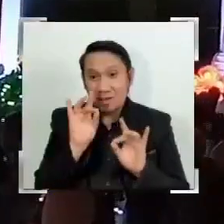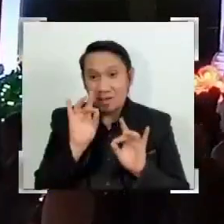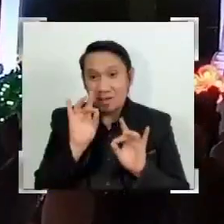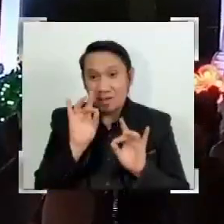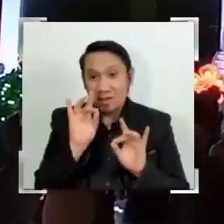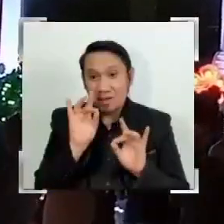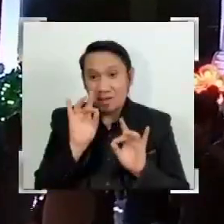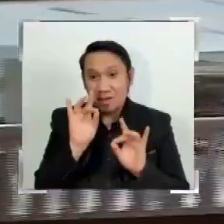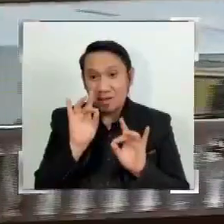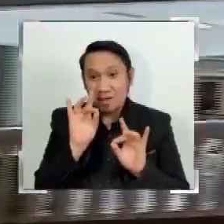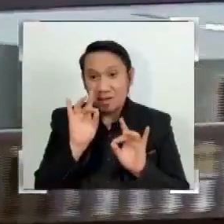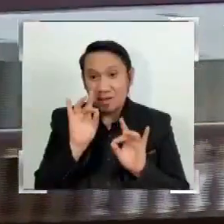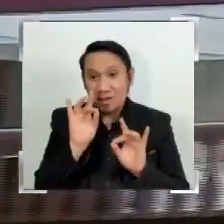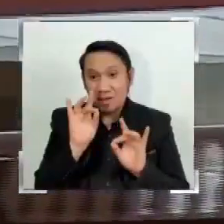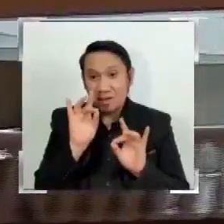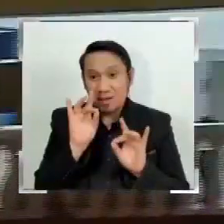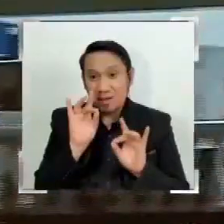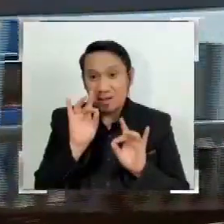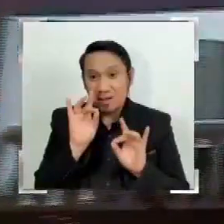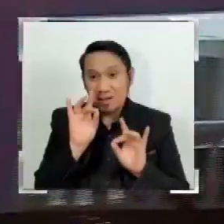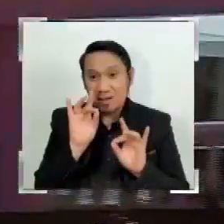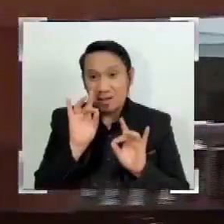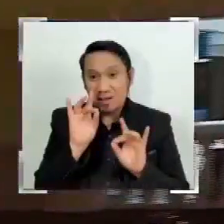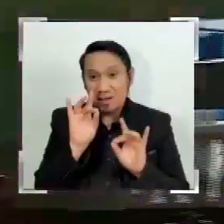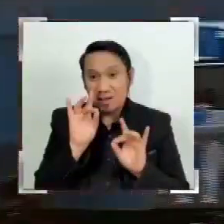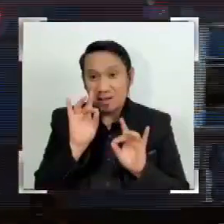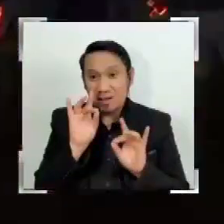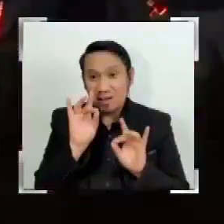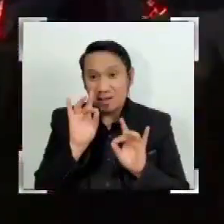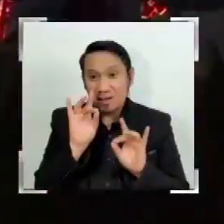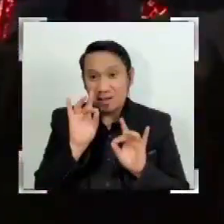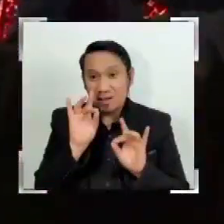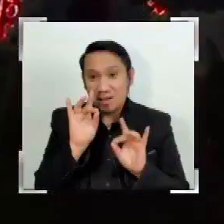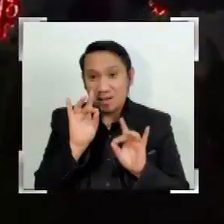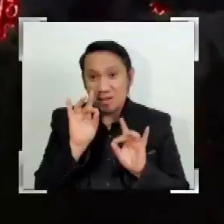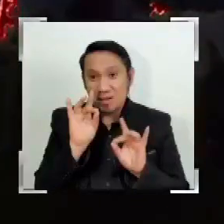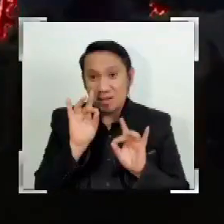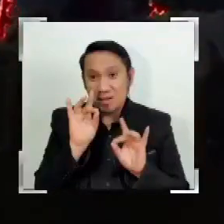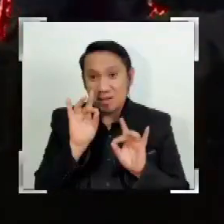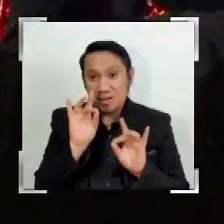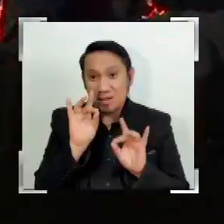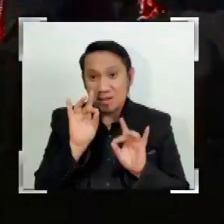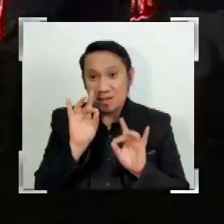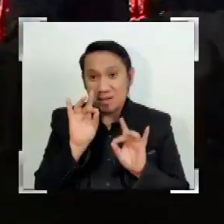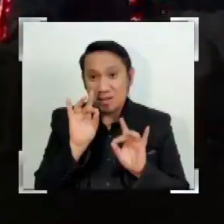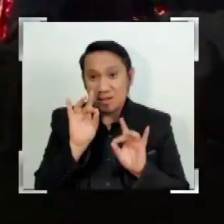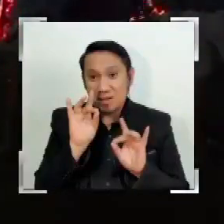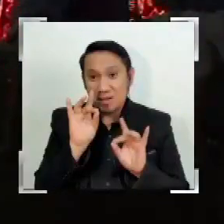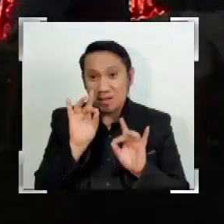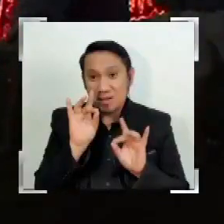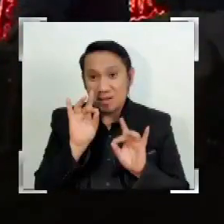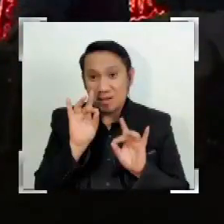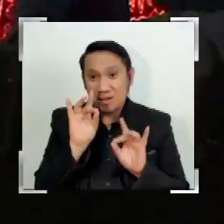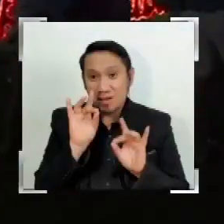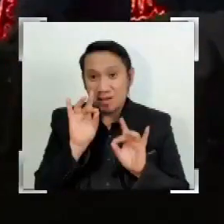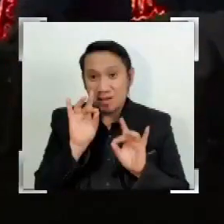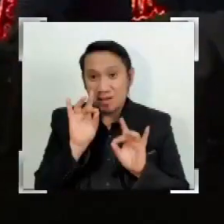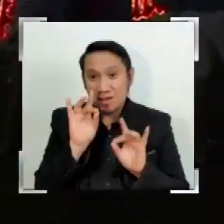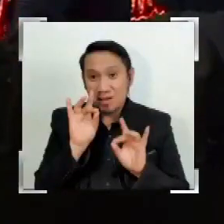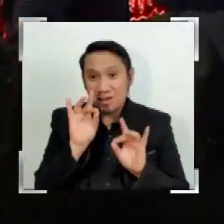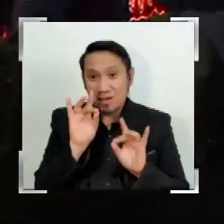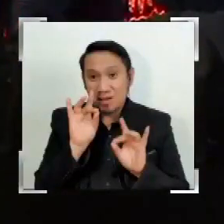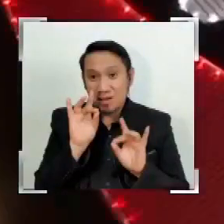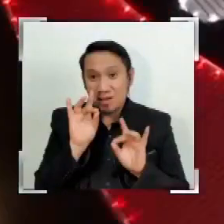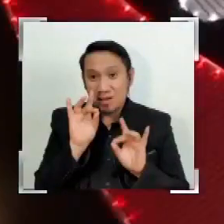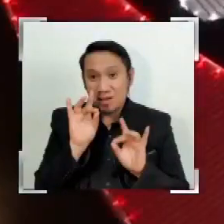Matitingkad naman ang mga pailaw sa dapitan City Hall sa Zamboanga del Norte. Kumukuti-kutitap na nag-iiba pa ang mga kulay dahil sa smart